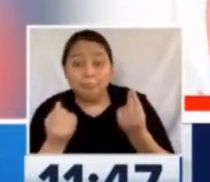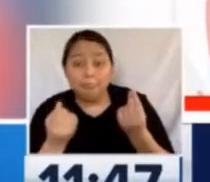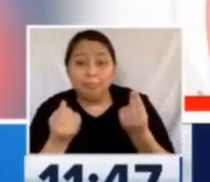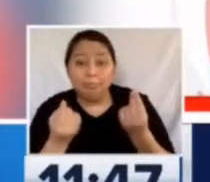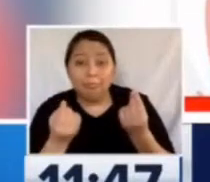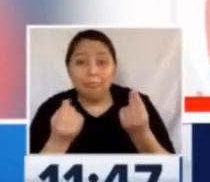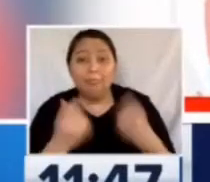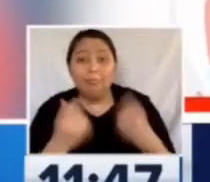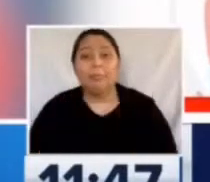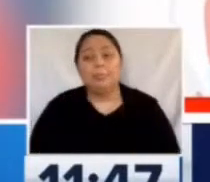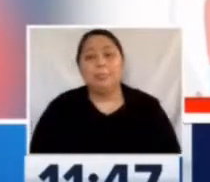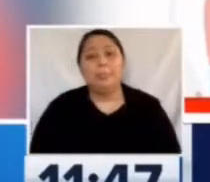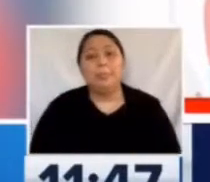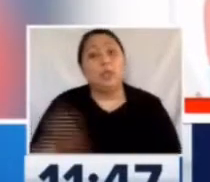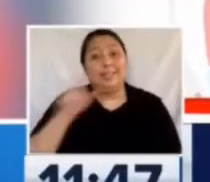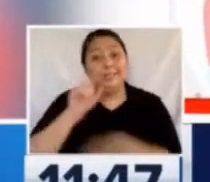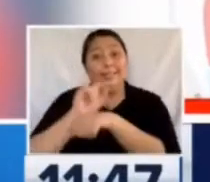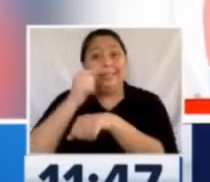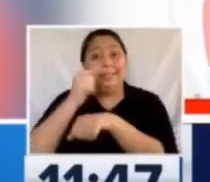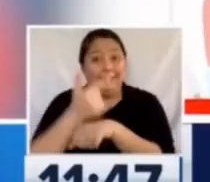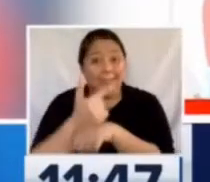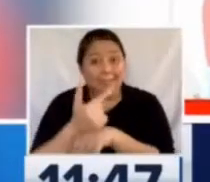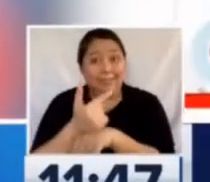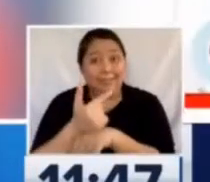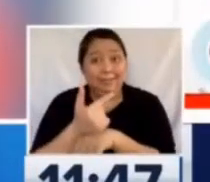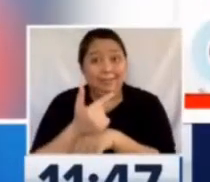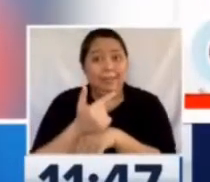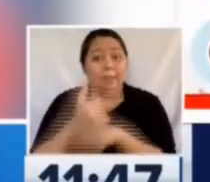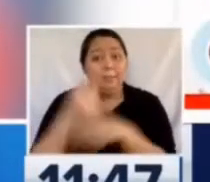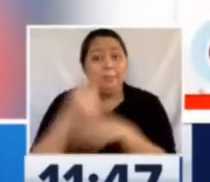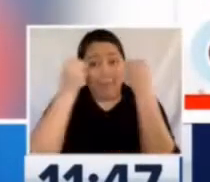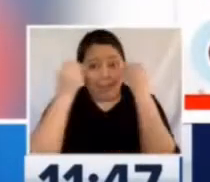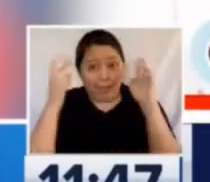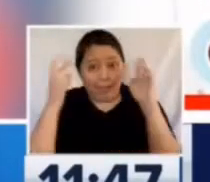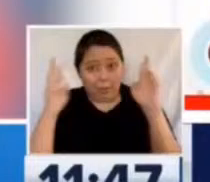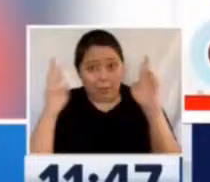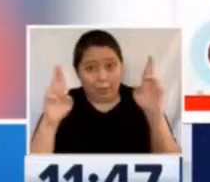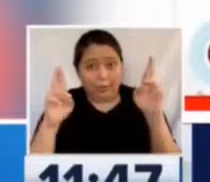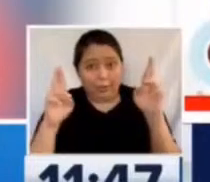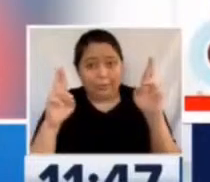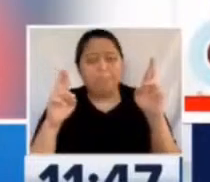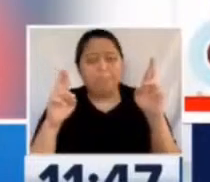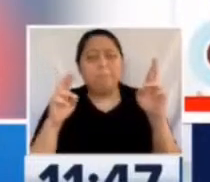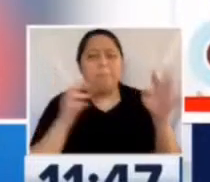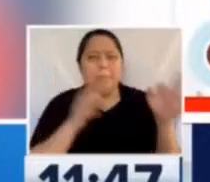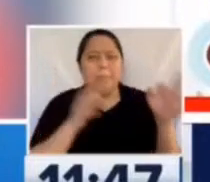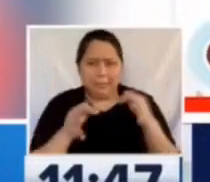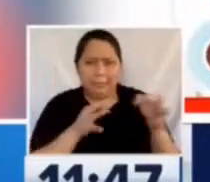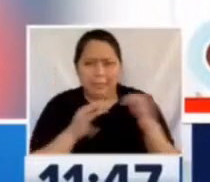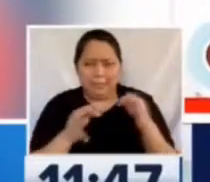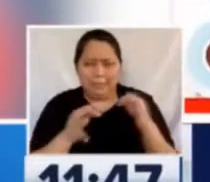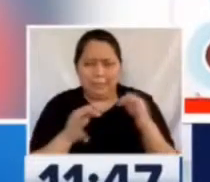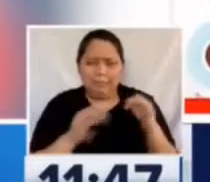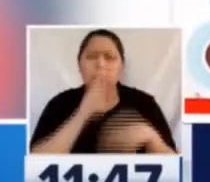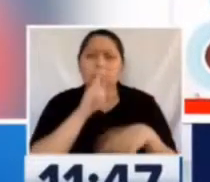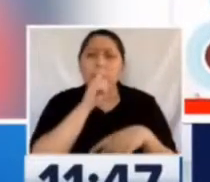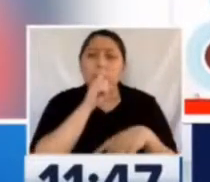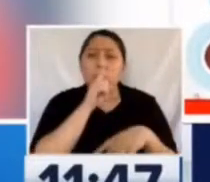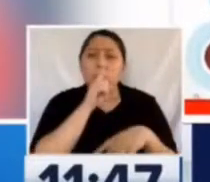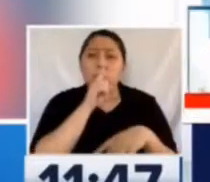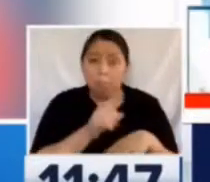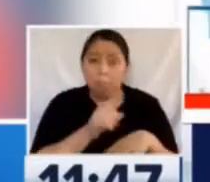school teachers natin. And we also added 1,000 na private school teachers.